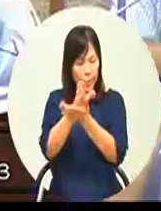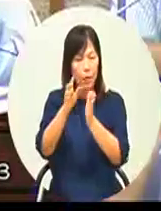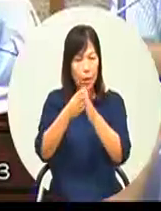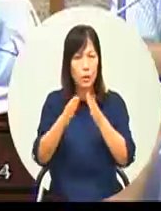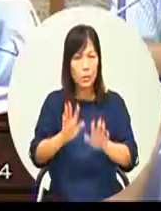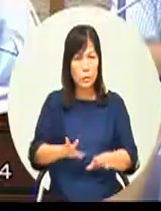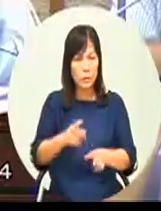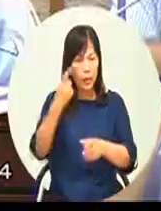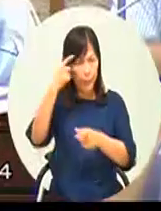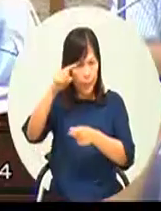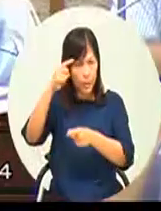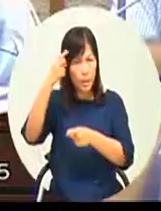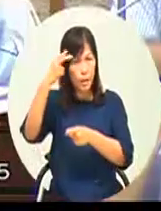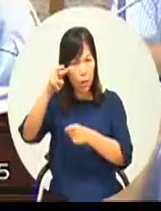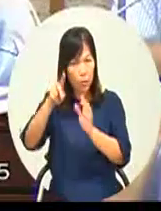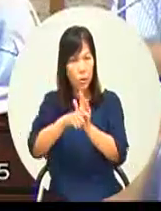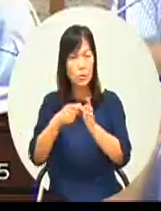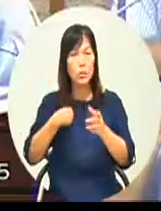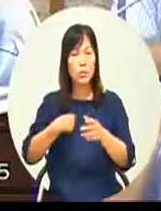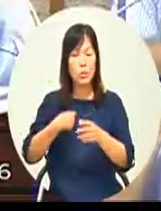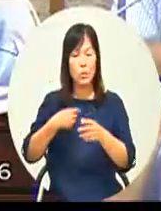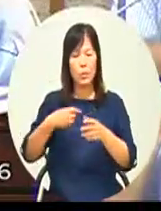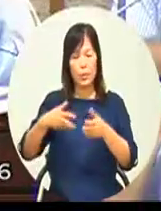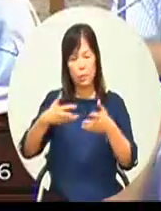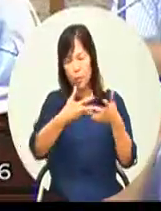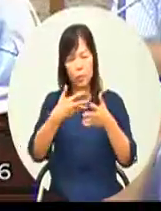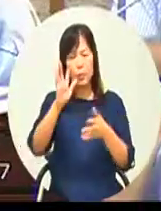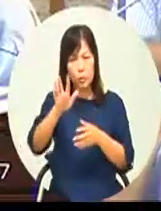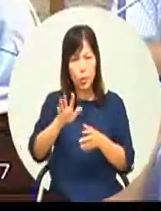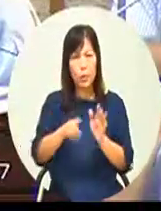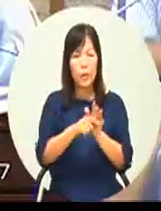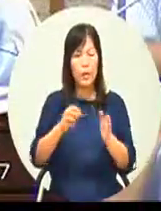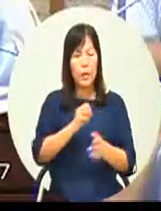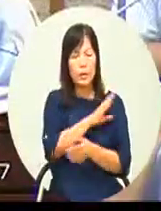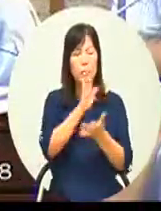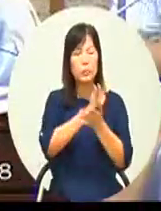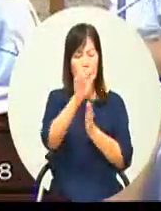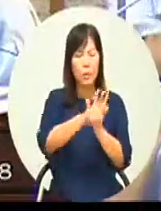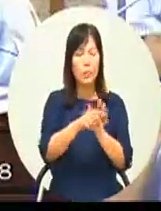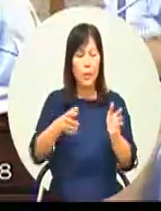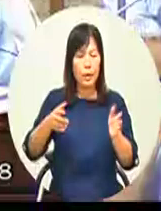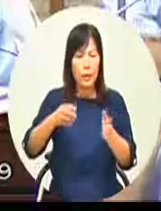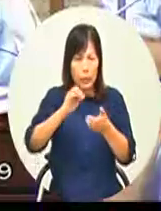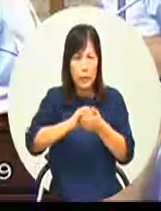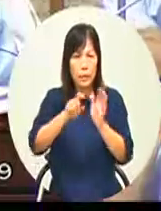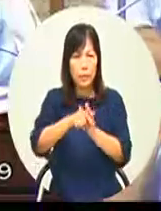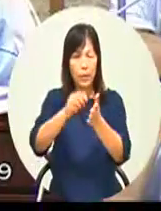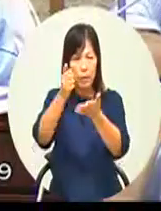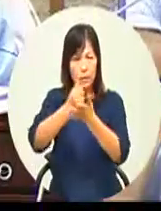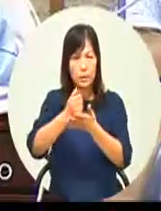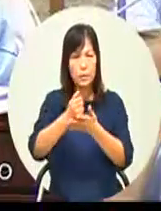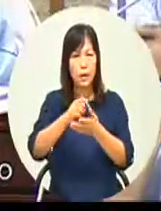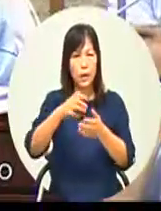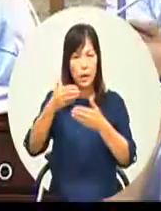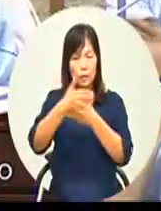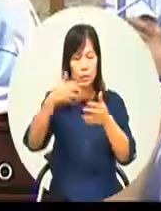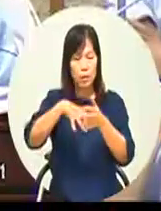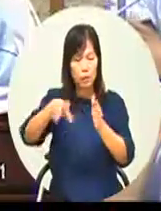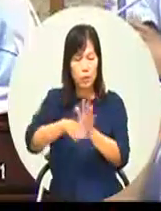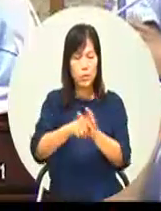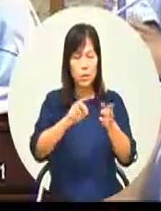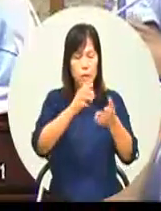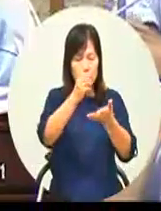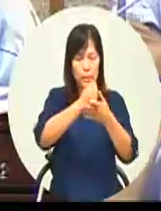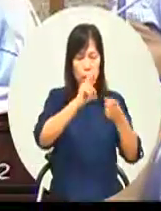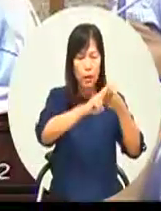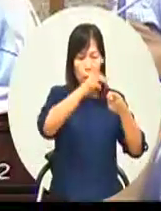日跟马仔拢是迄个我们部门咨询哦，那我们部门咨询结束之后，我们立即要交通局部分哈，然后我们会找那个郝董事长那